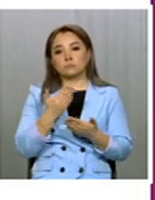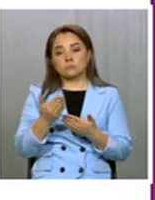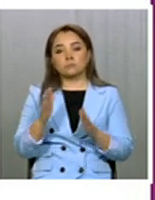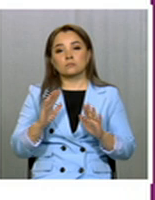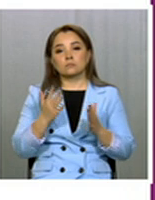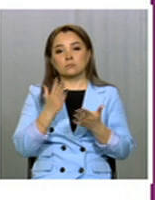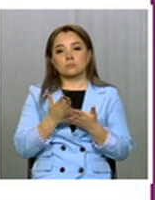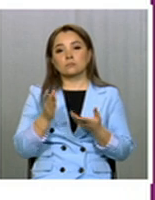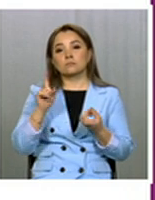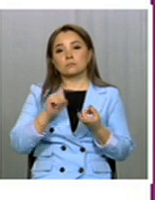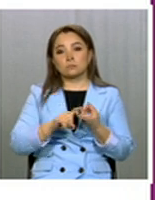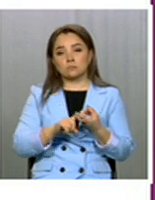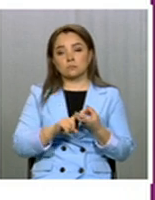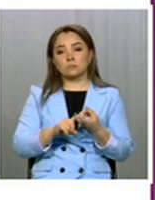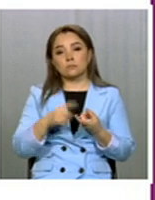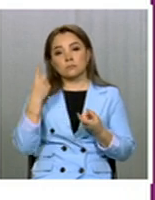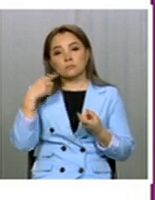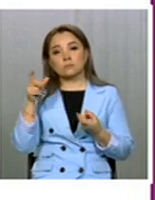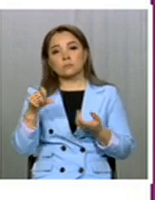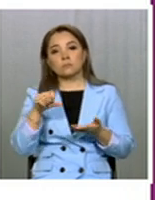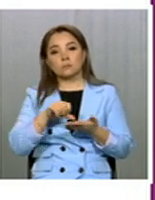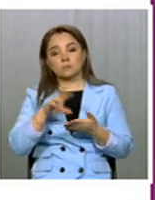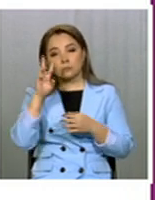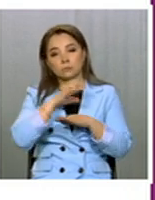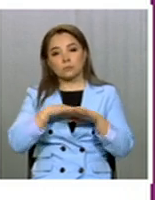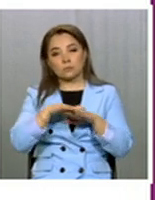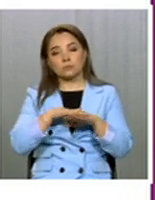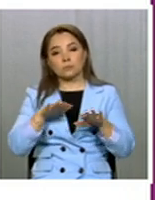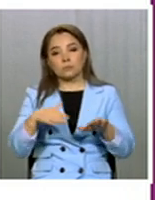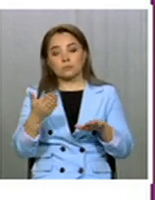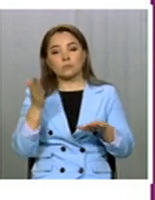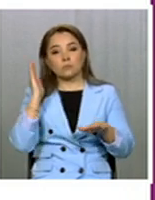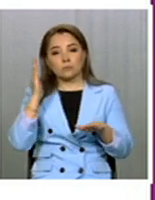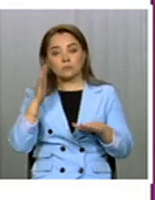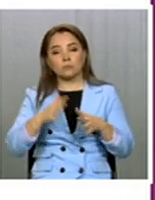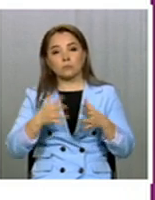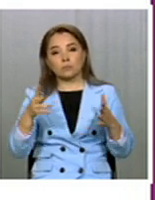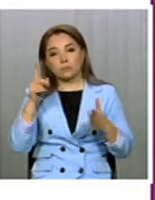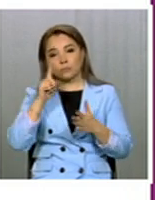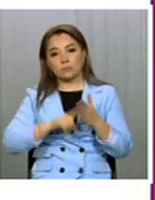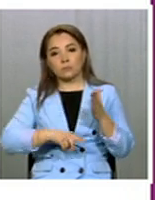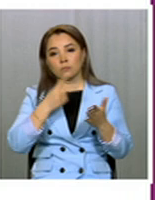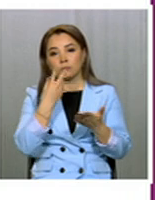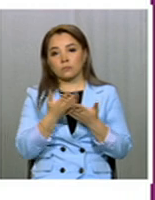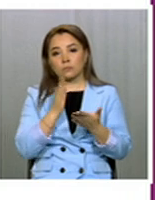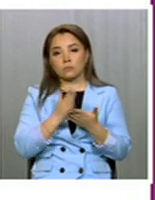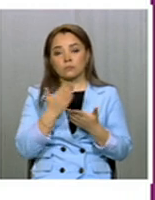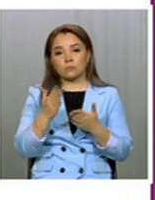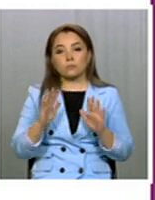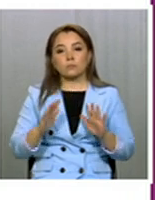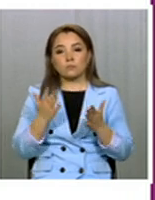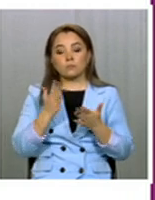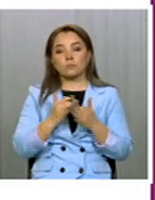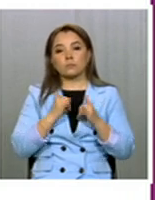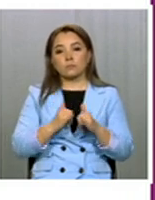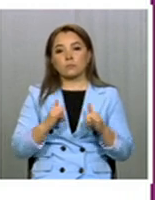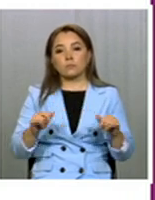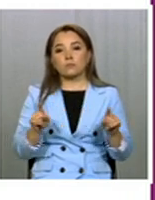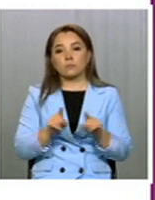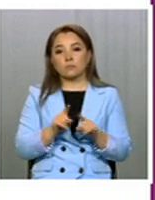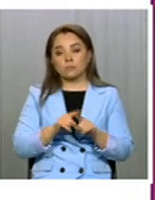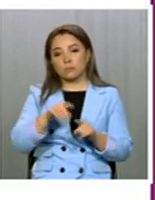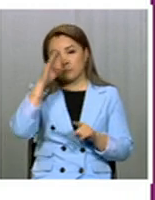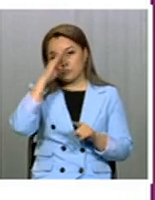Оқиғаның байланысуы, ақынның ел болашағына зор сенім білдіруі. Оқиғаның дамуы, әке